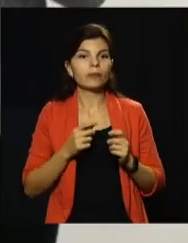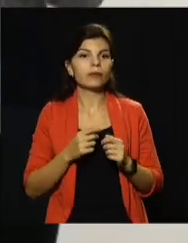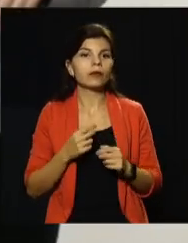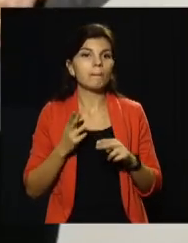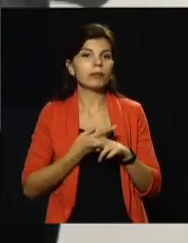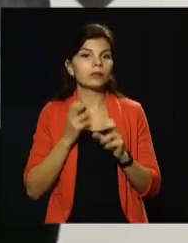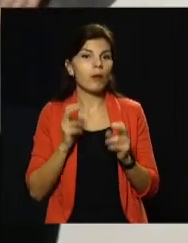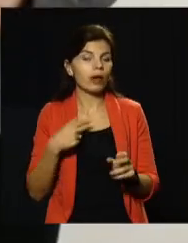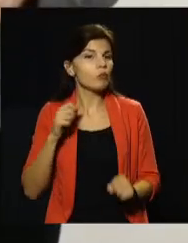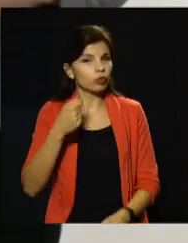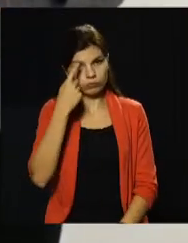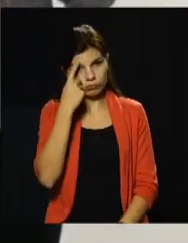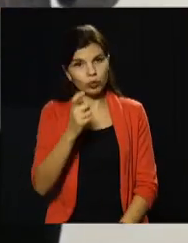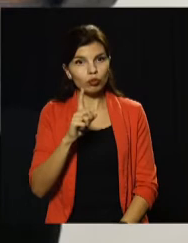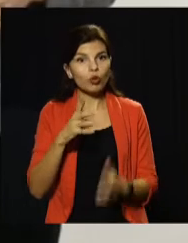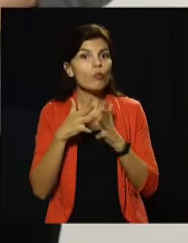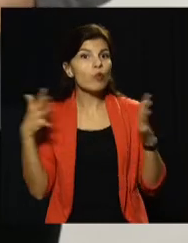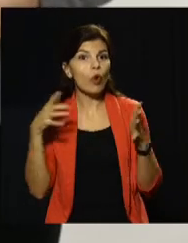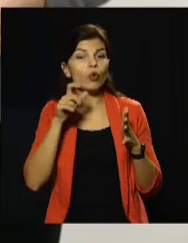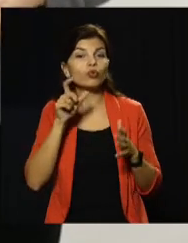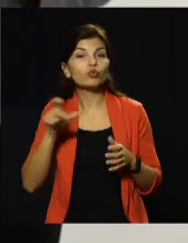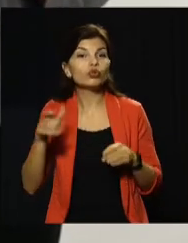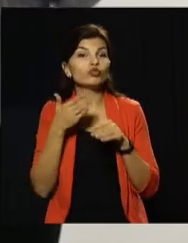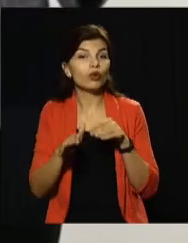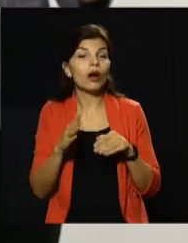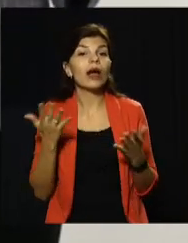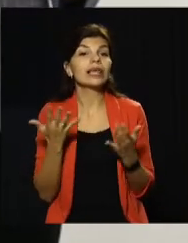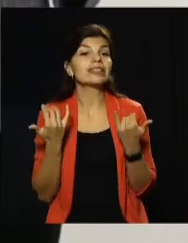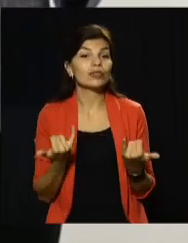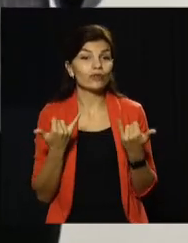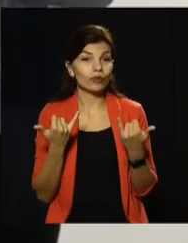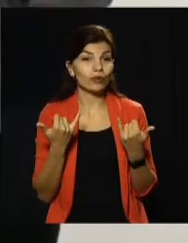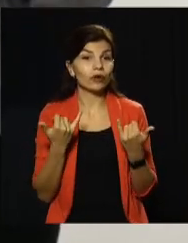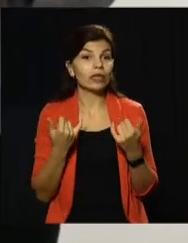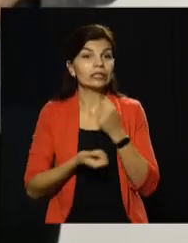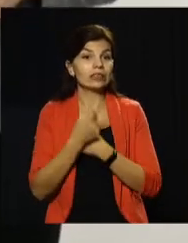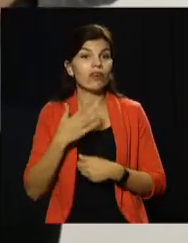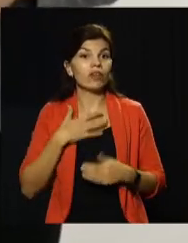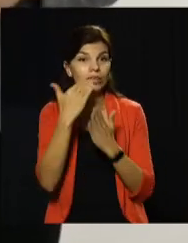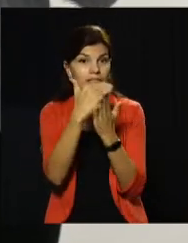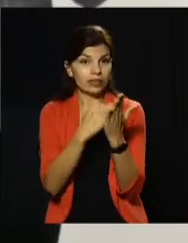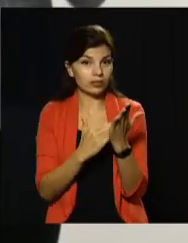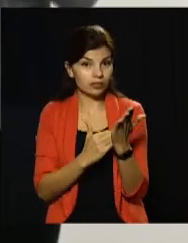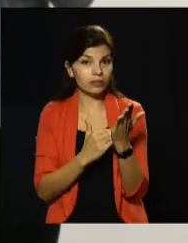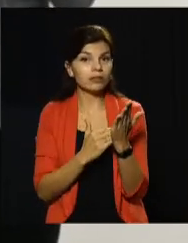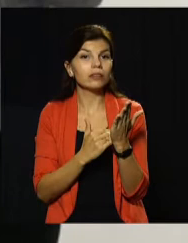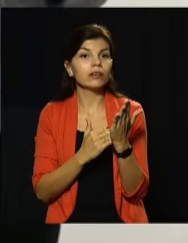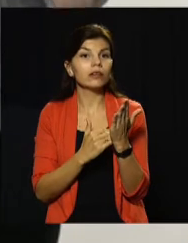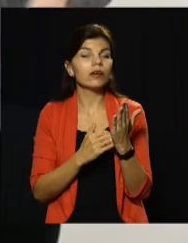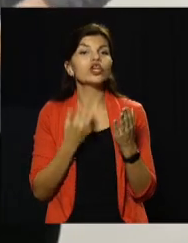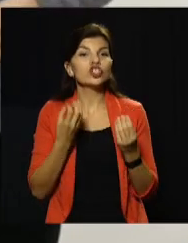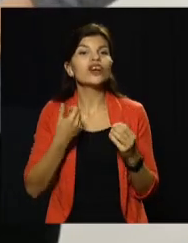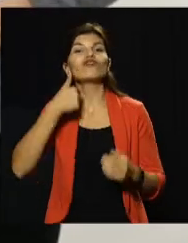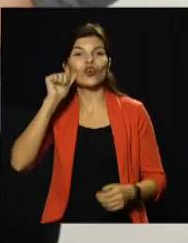вас запевнити, що велика кількість тих людей, які сьогодні з'явилися в нашій статистиці, теж ще